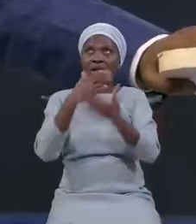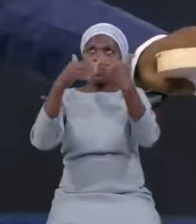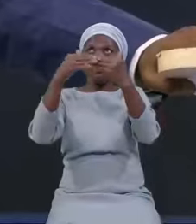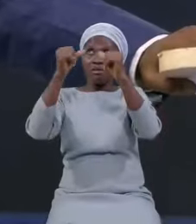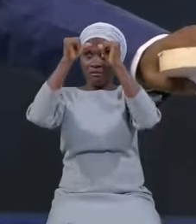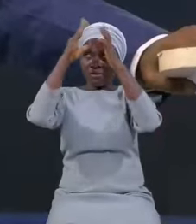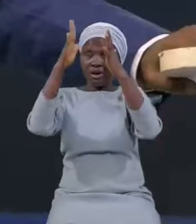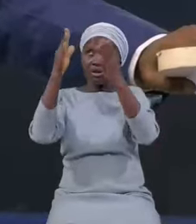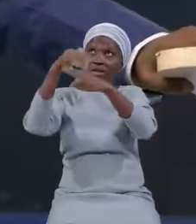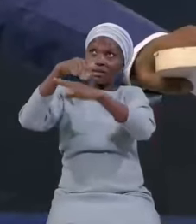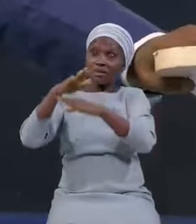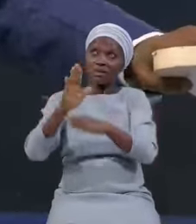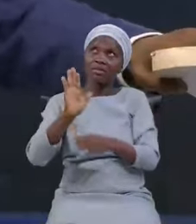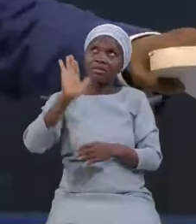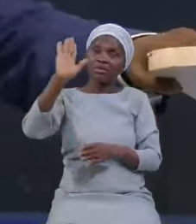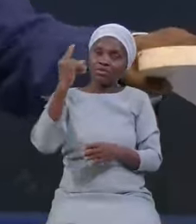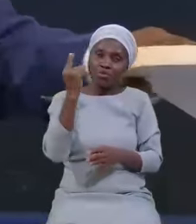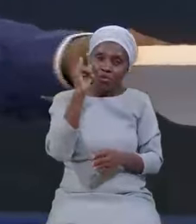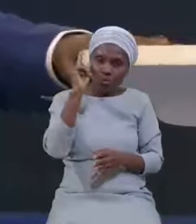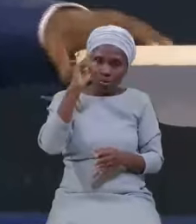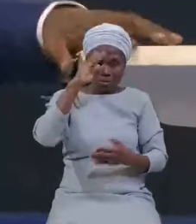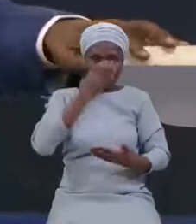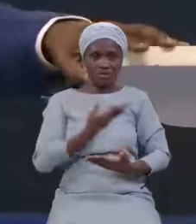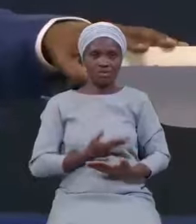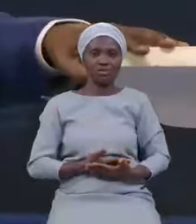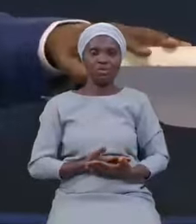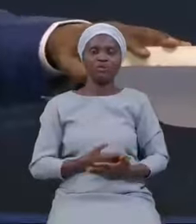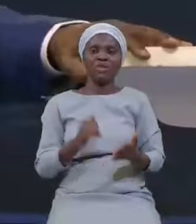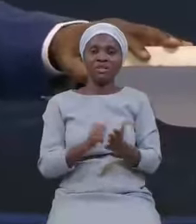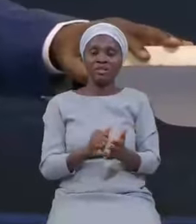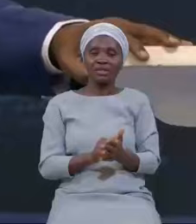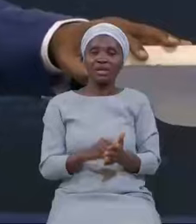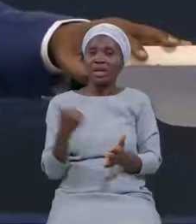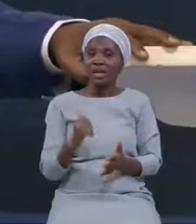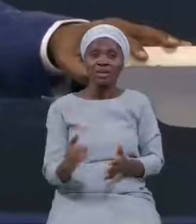unique, afin que quiconque croit en lui.